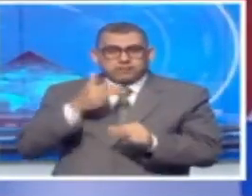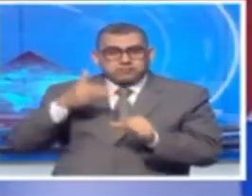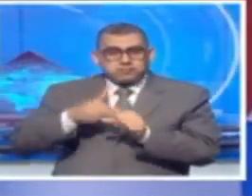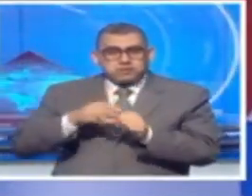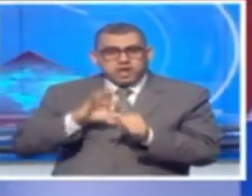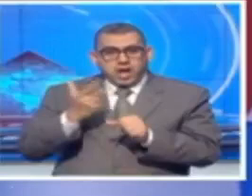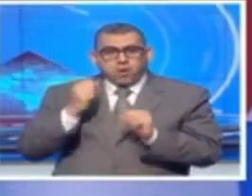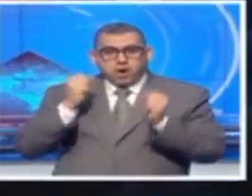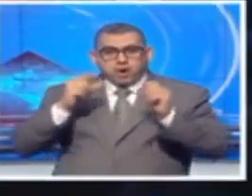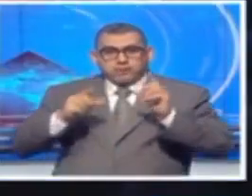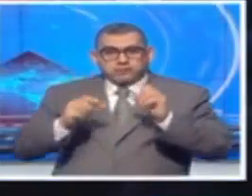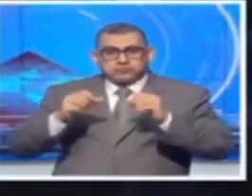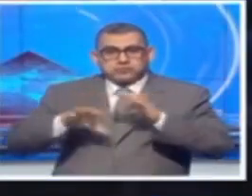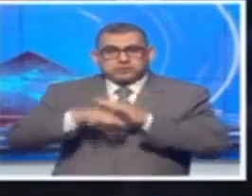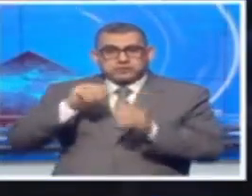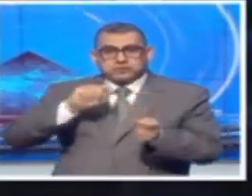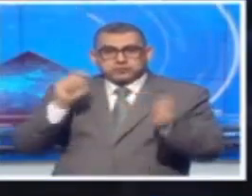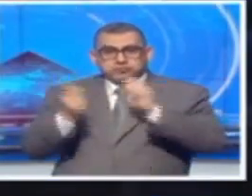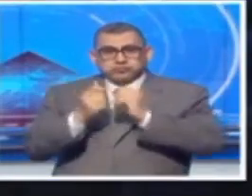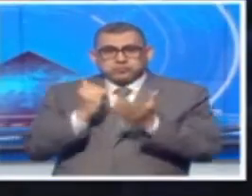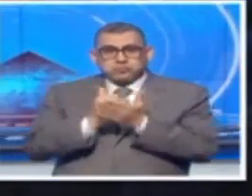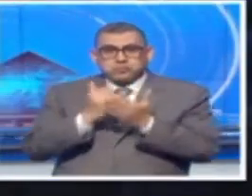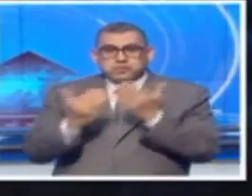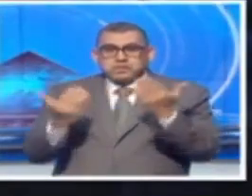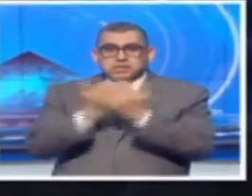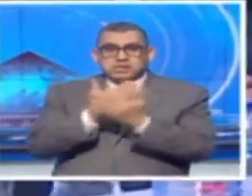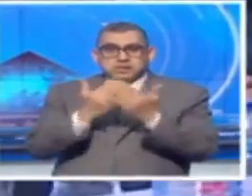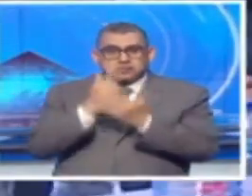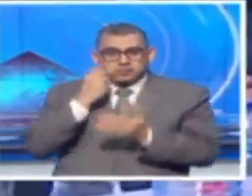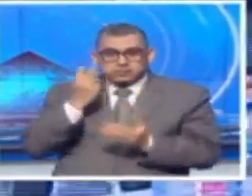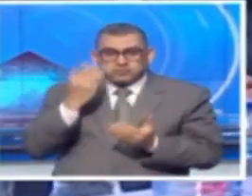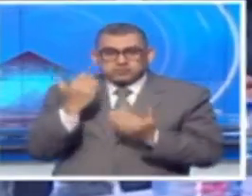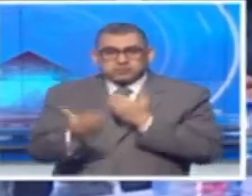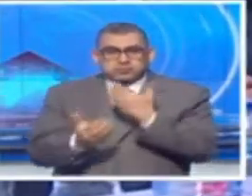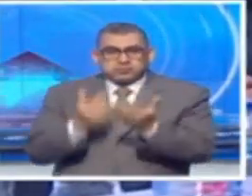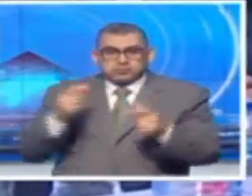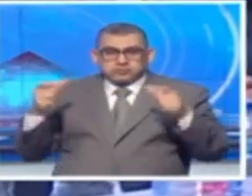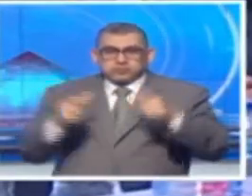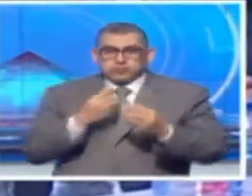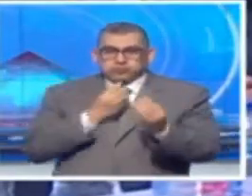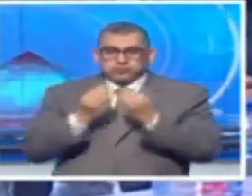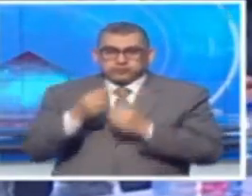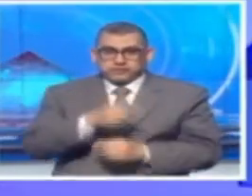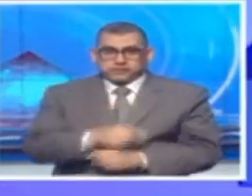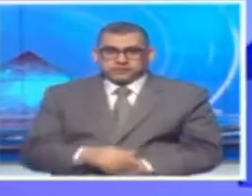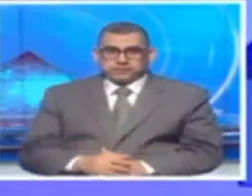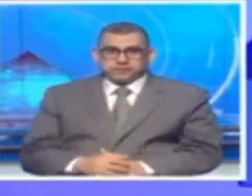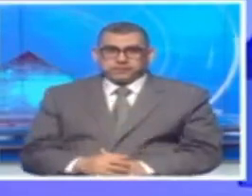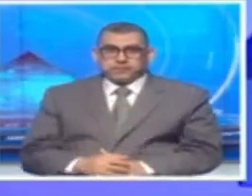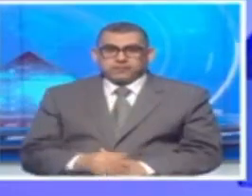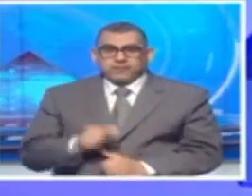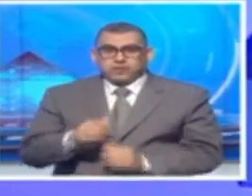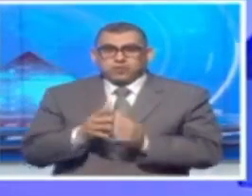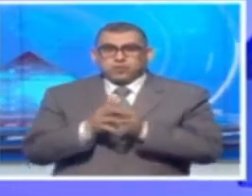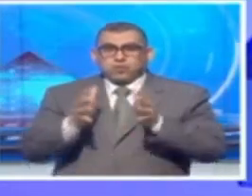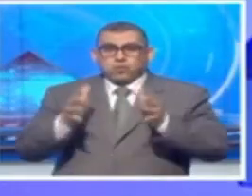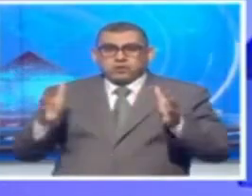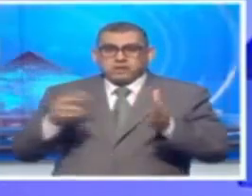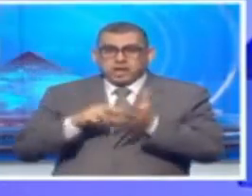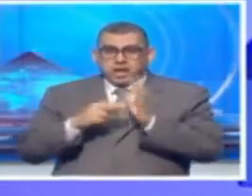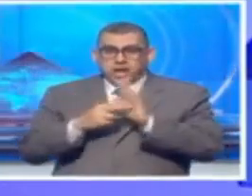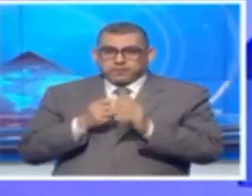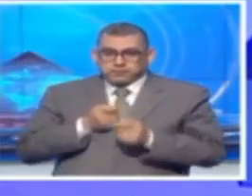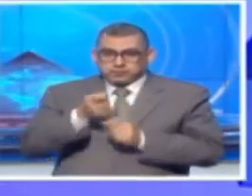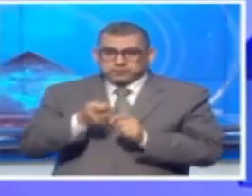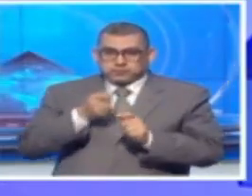البديلة، موضوعات رئيسية تم طرحها على مائدة الحوار. التوسع في سبل وتمويل